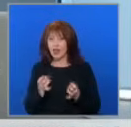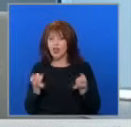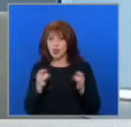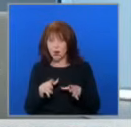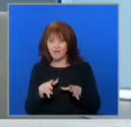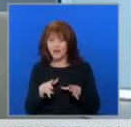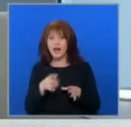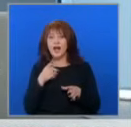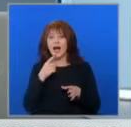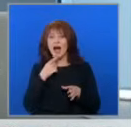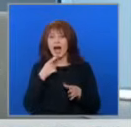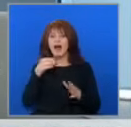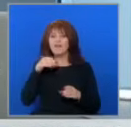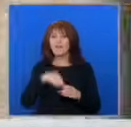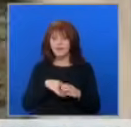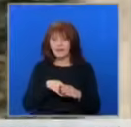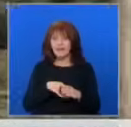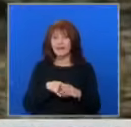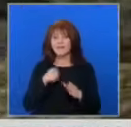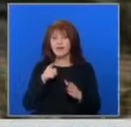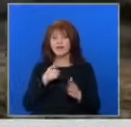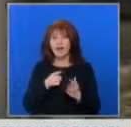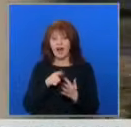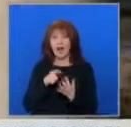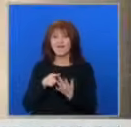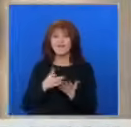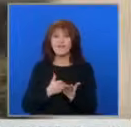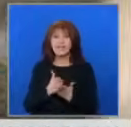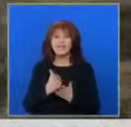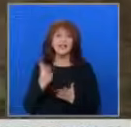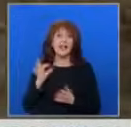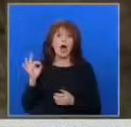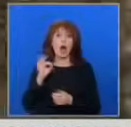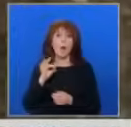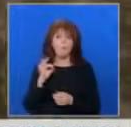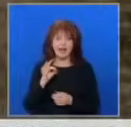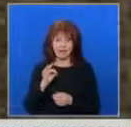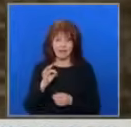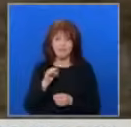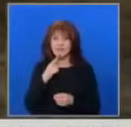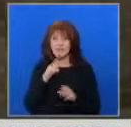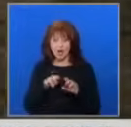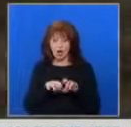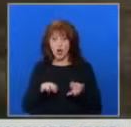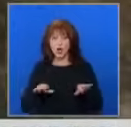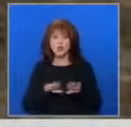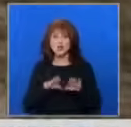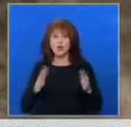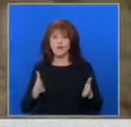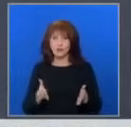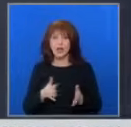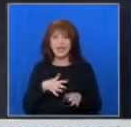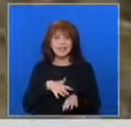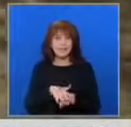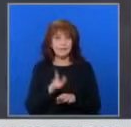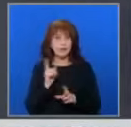в версията на операционната система. От фирмата, на която е поверено изработването на софтуера, обясниха, че в системата могат да